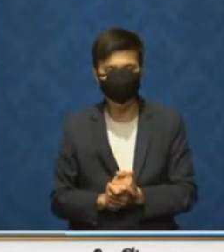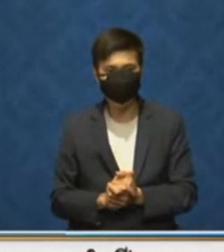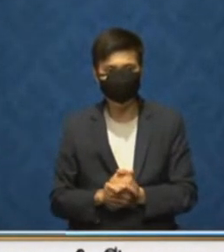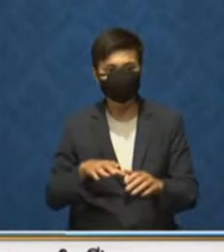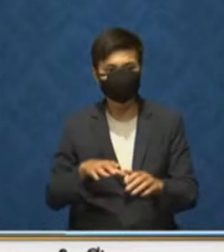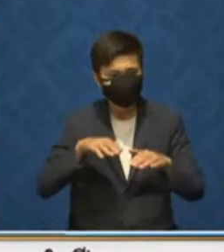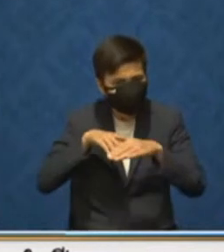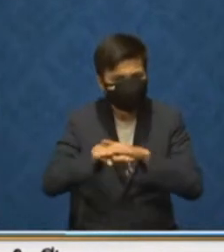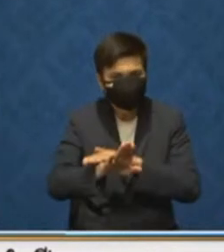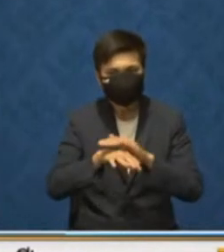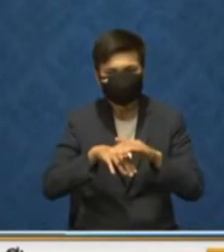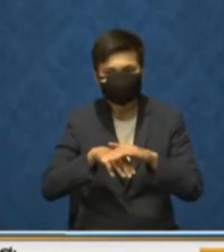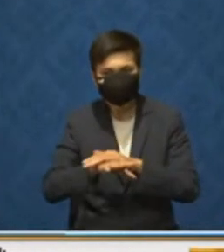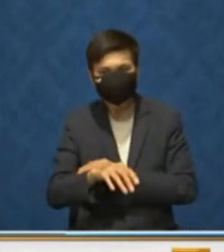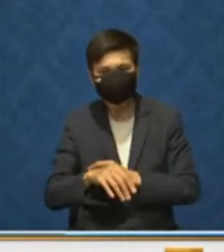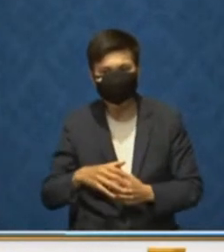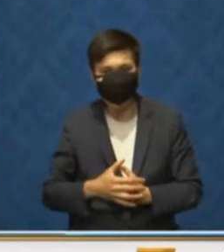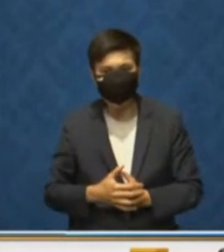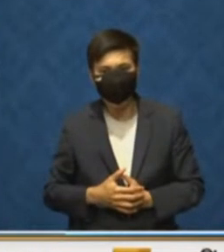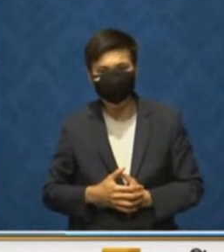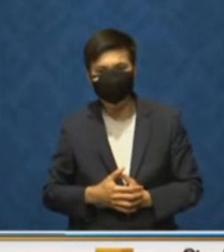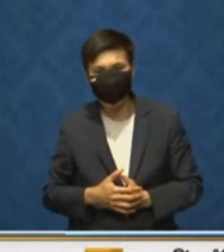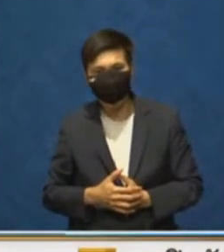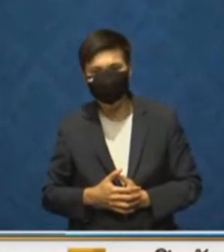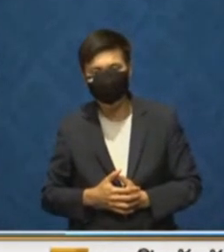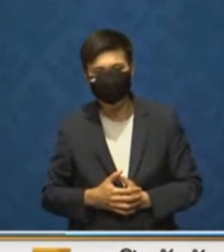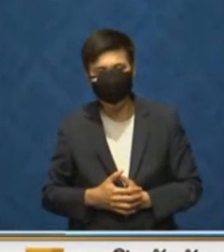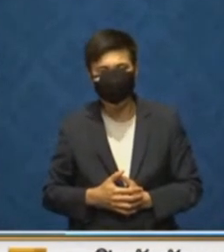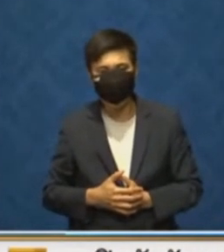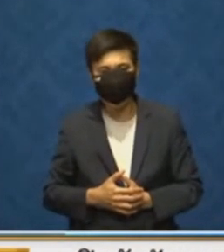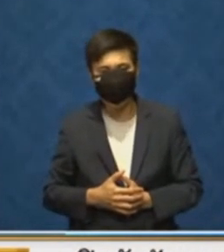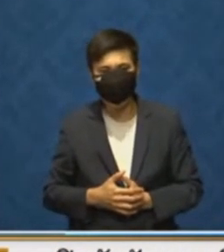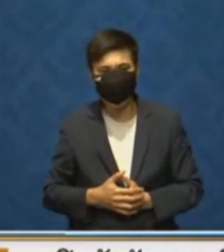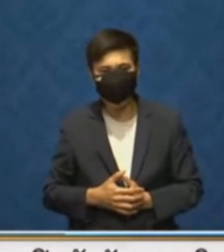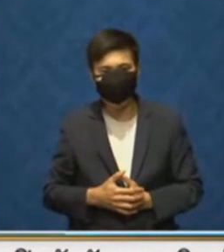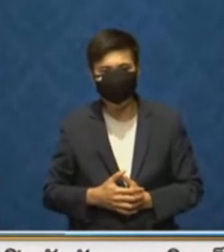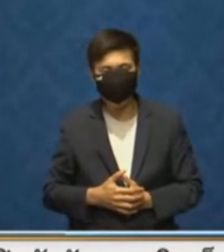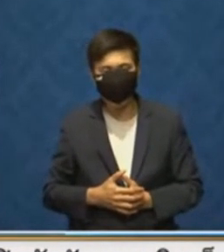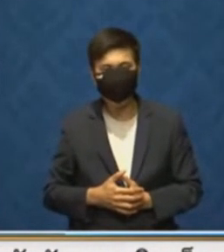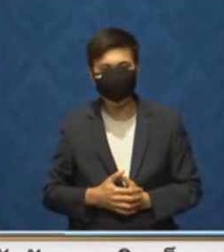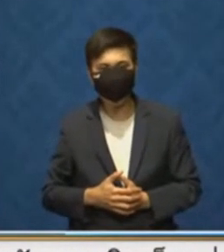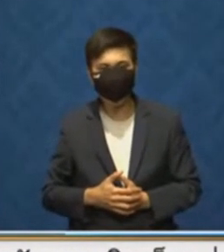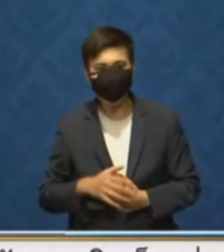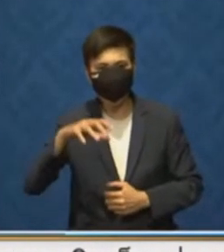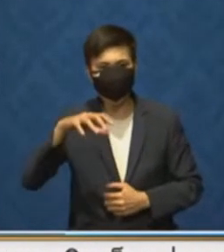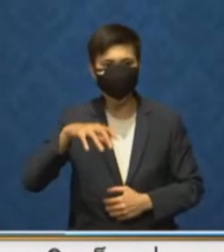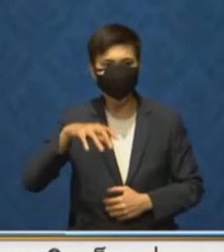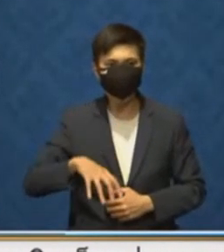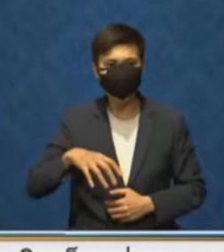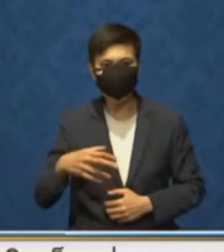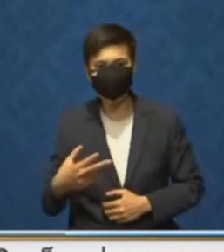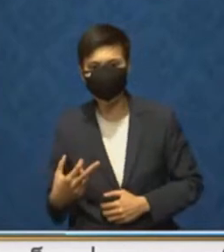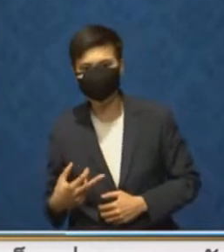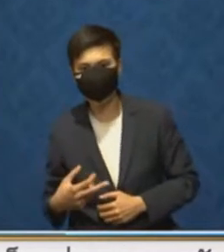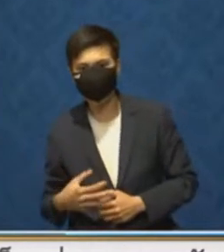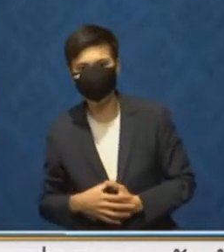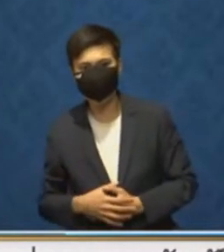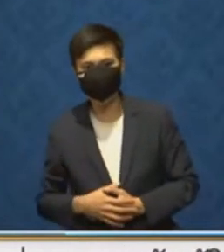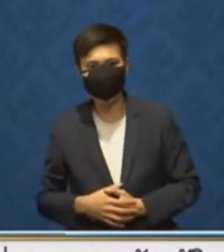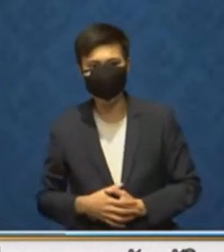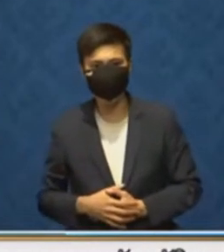ที่มาบุกบ้านนะซูโฮจุนหลบหนีออกนอกประเทศนะครับต่อไป 46ครับ